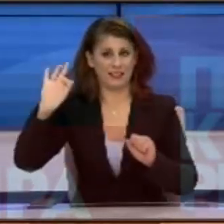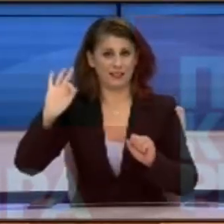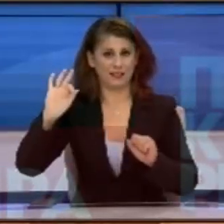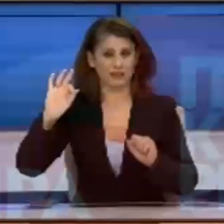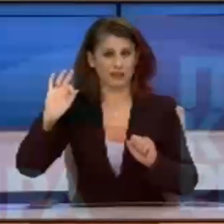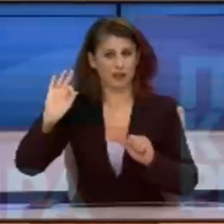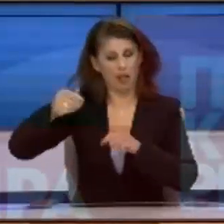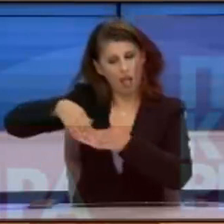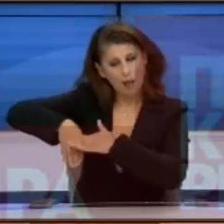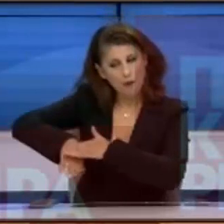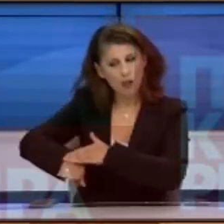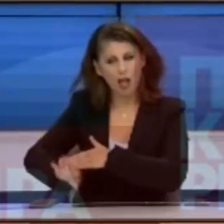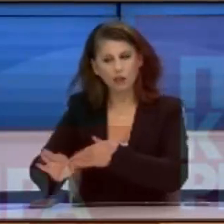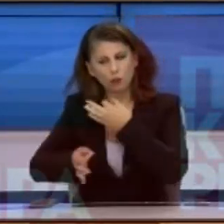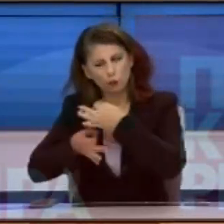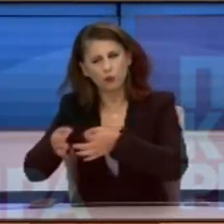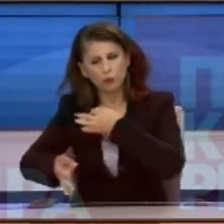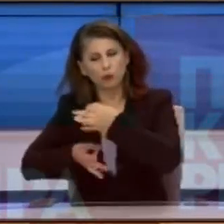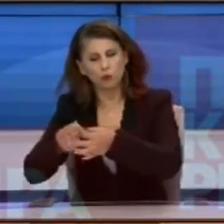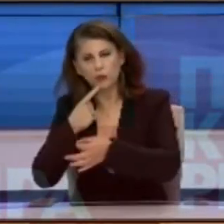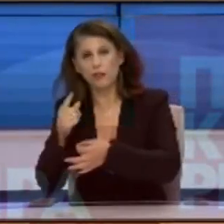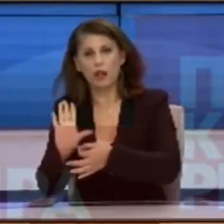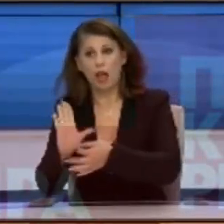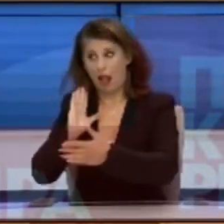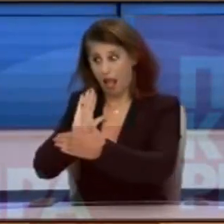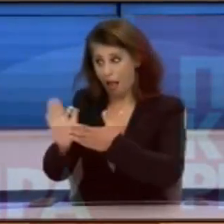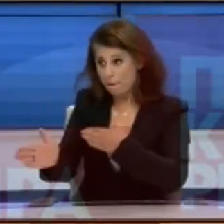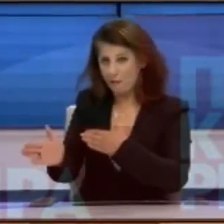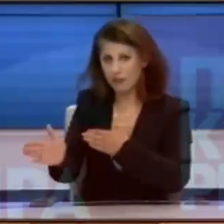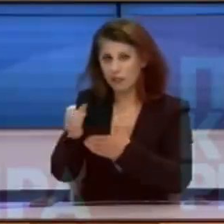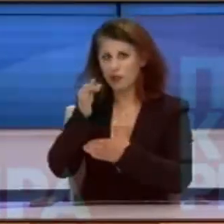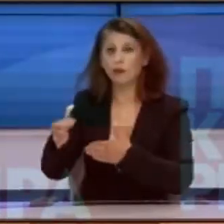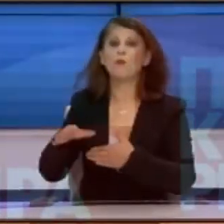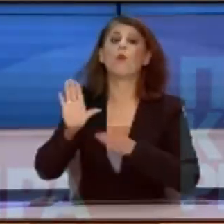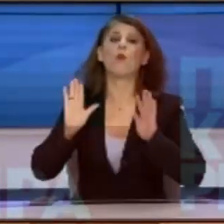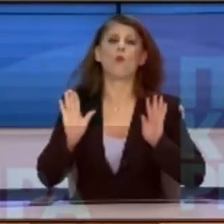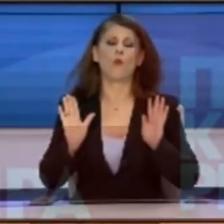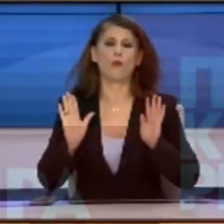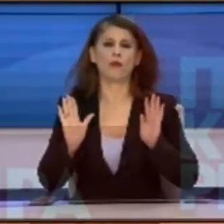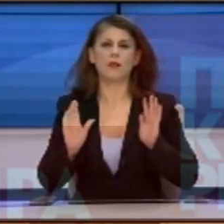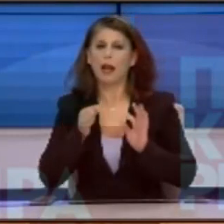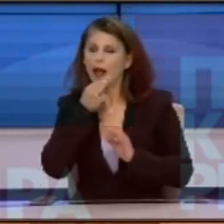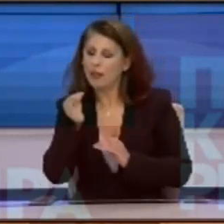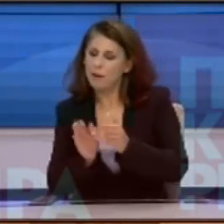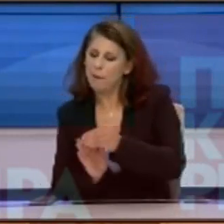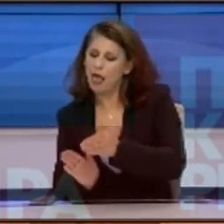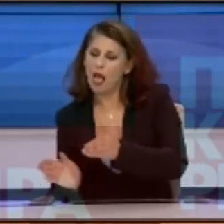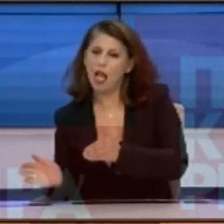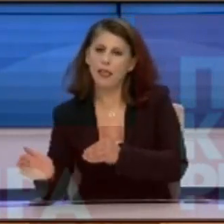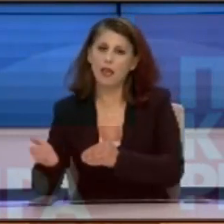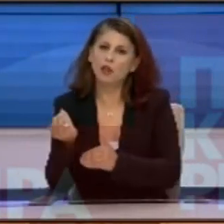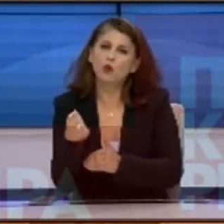θα τους υπαγορεύουν τη δουλειά. Αλλά δεν θα εκτίθενται απευθείας. Θα υπαγορεύουν